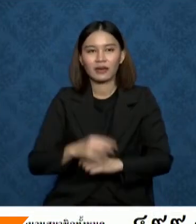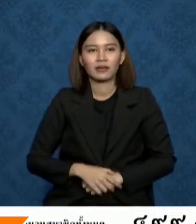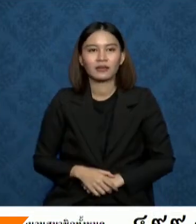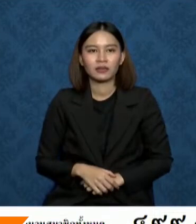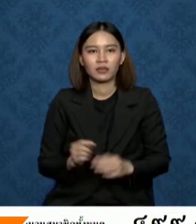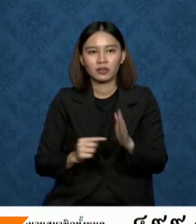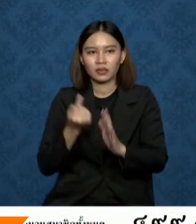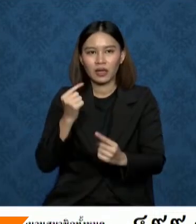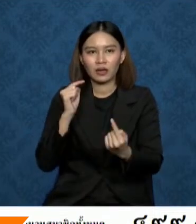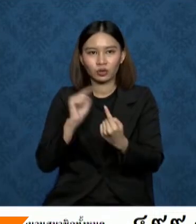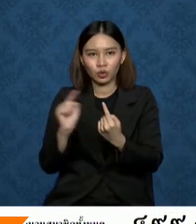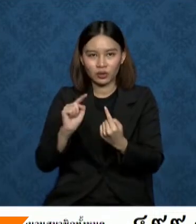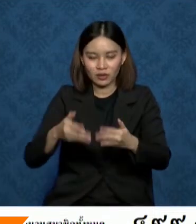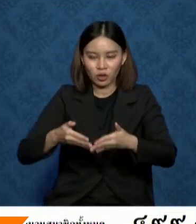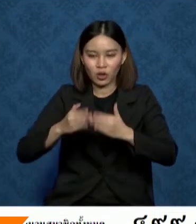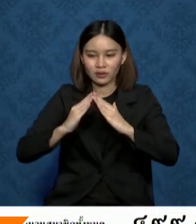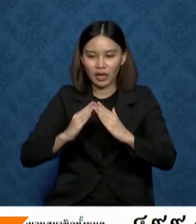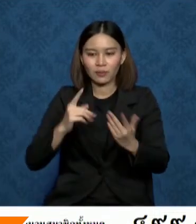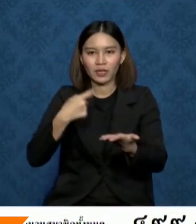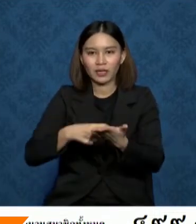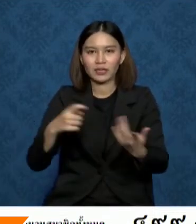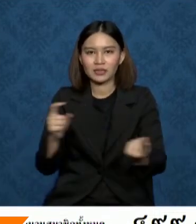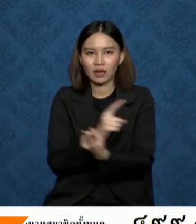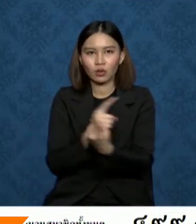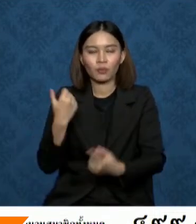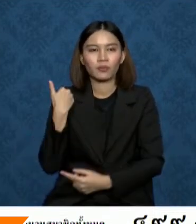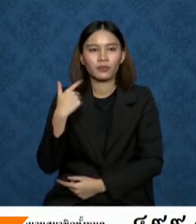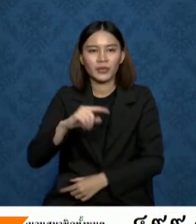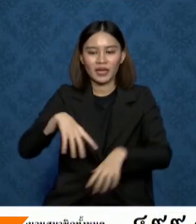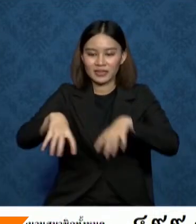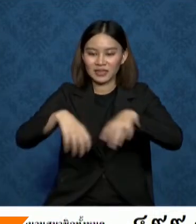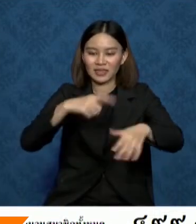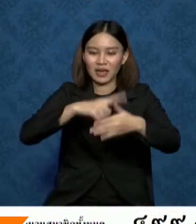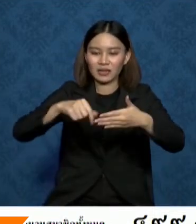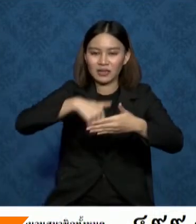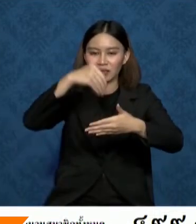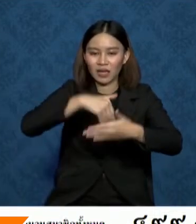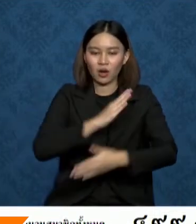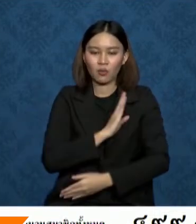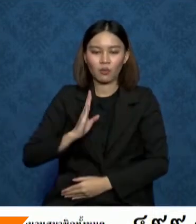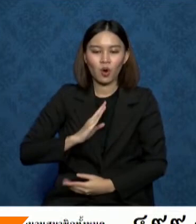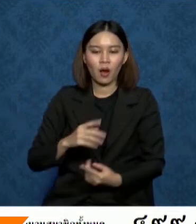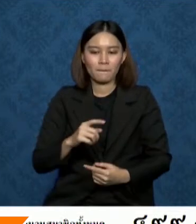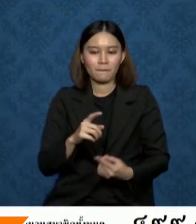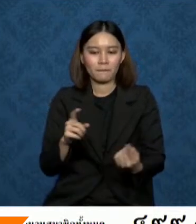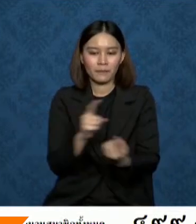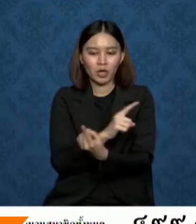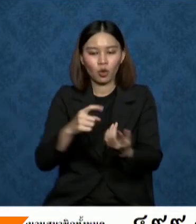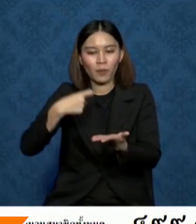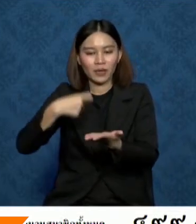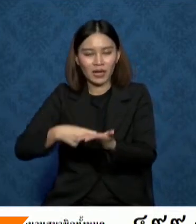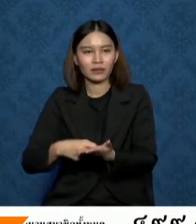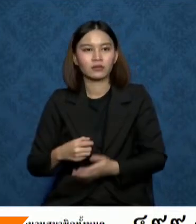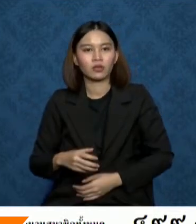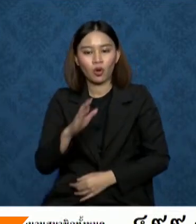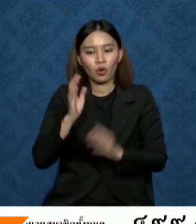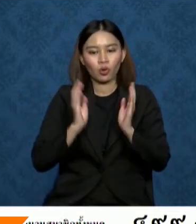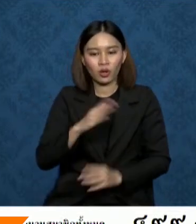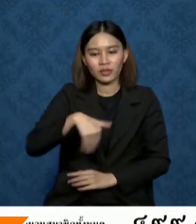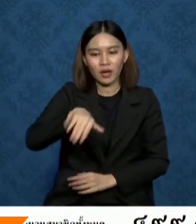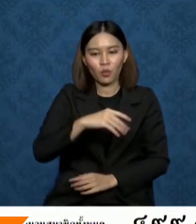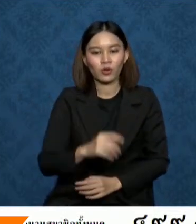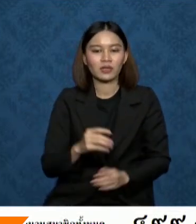ของการ cổอตั้งกร้ทประกถังคม ซึ่จะมีการจับใหเลอกตงบอดปกัถัคมผู้ปกันตนจะได้ใช้ศิร